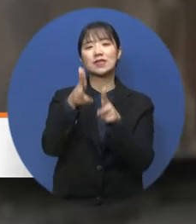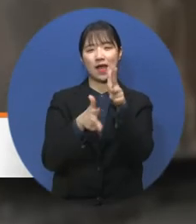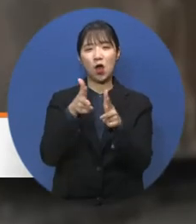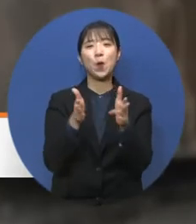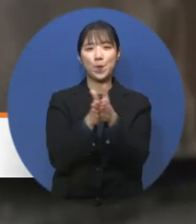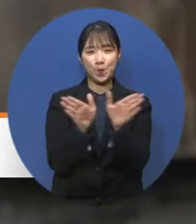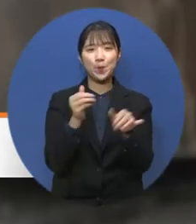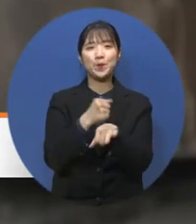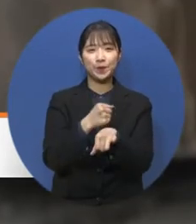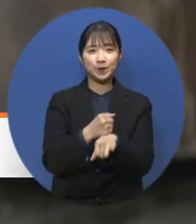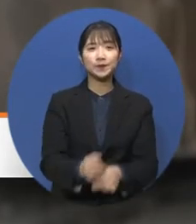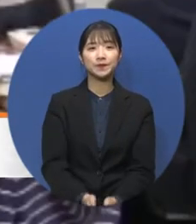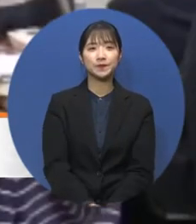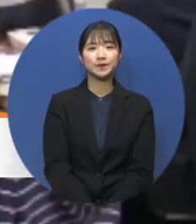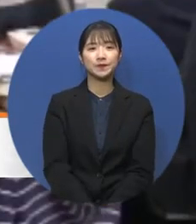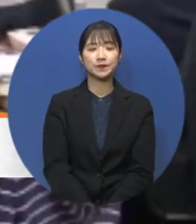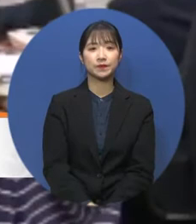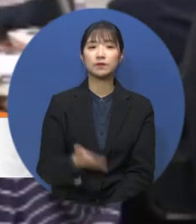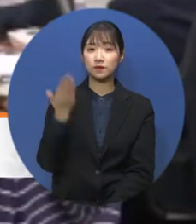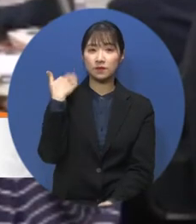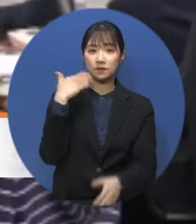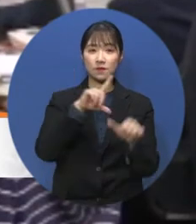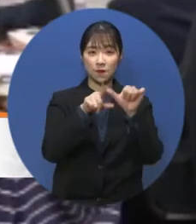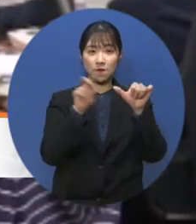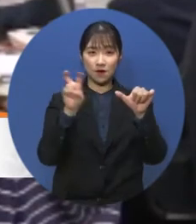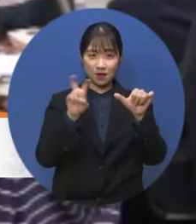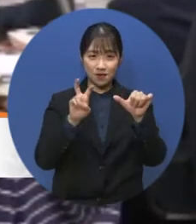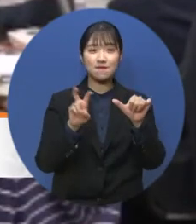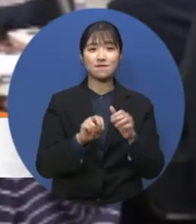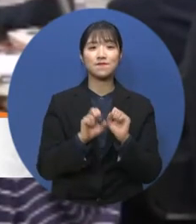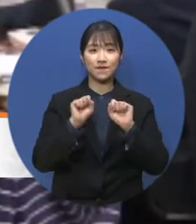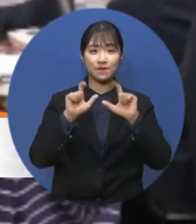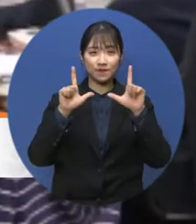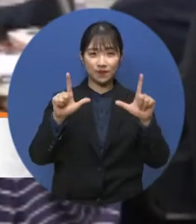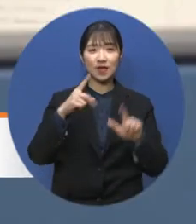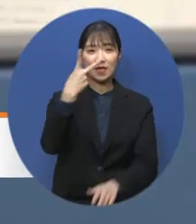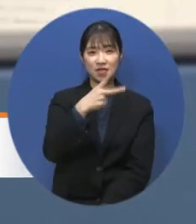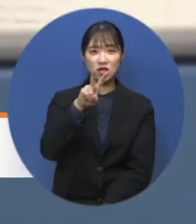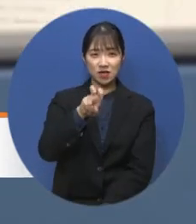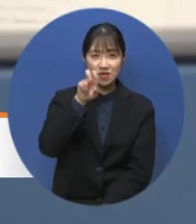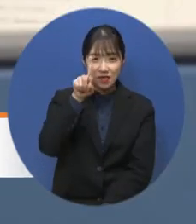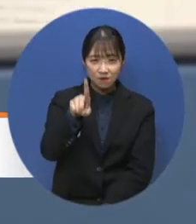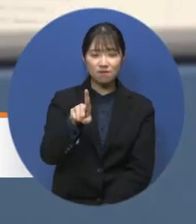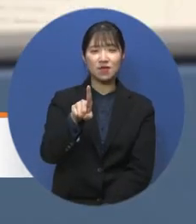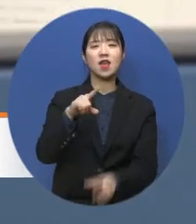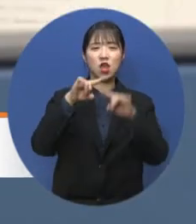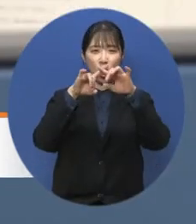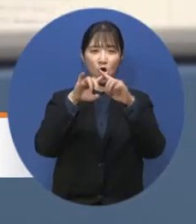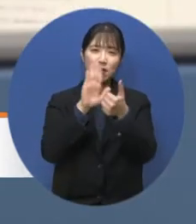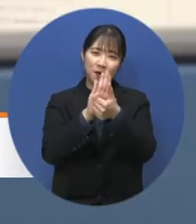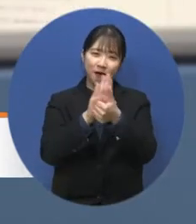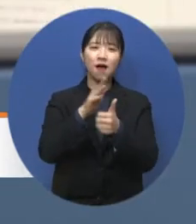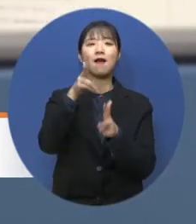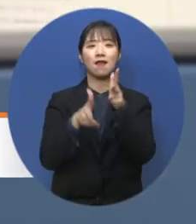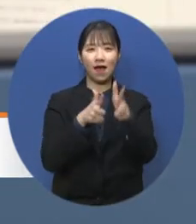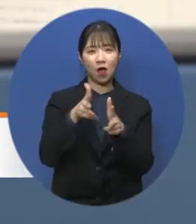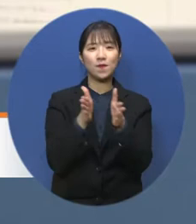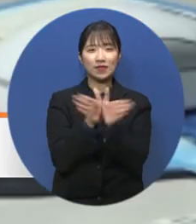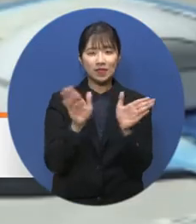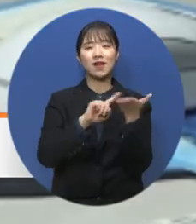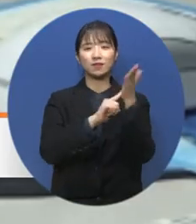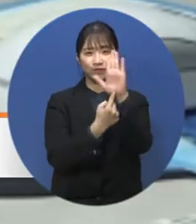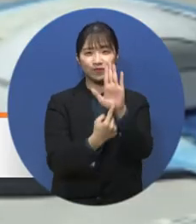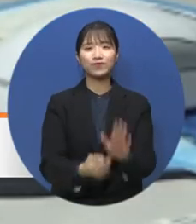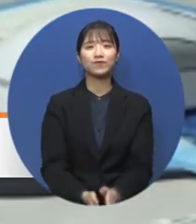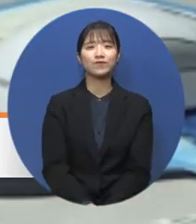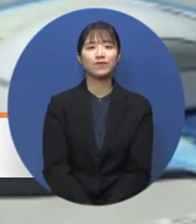추진될 전망입니다. 지난 20일 산업통상자원부는 2021년도 에너지 바우처 사업을 시작한다고